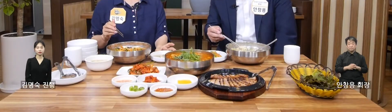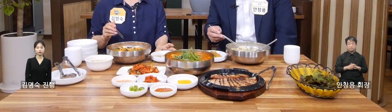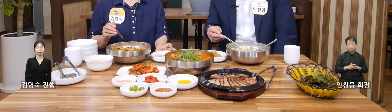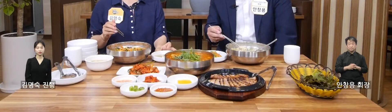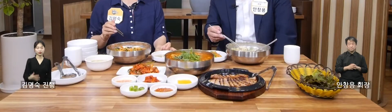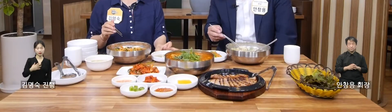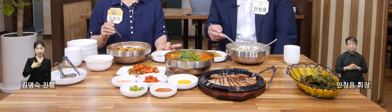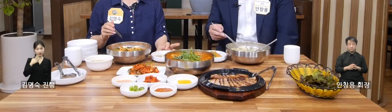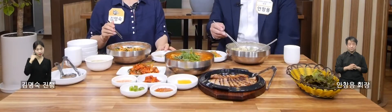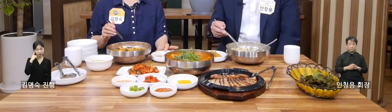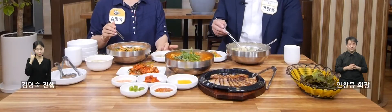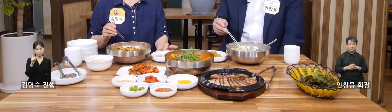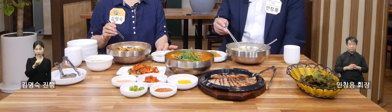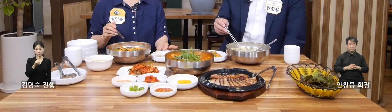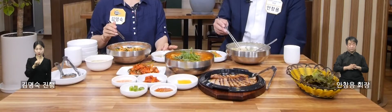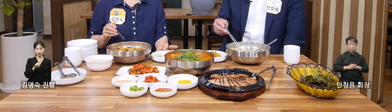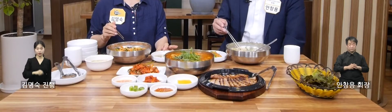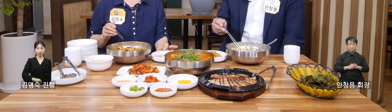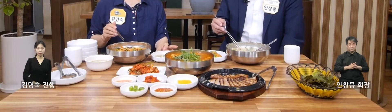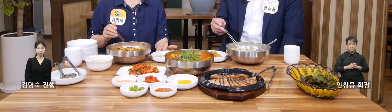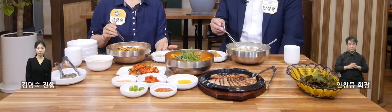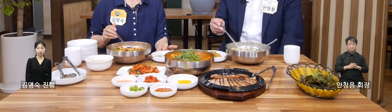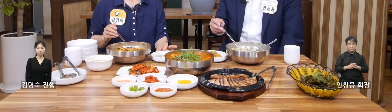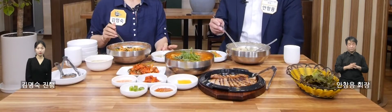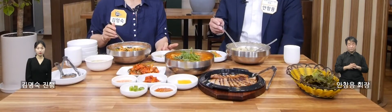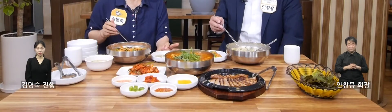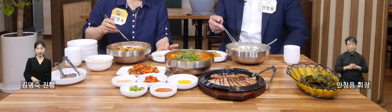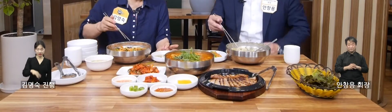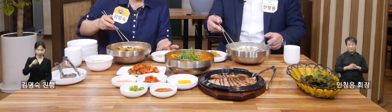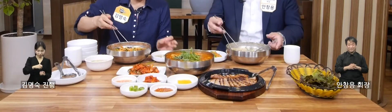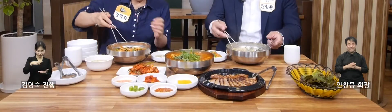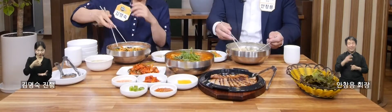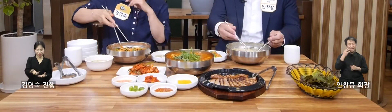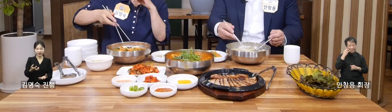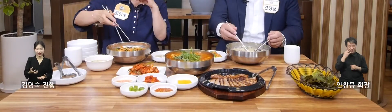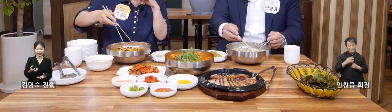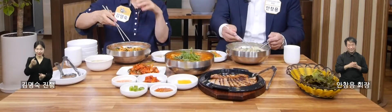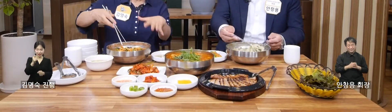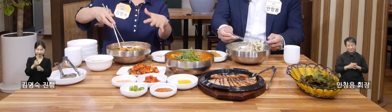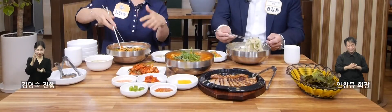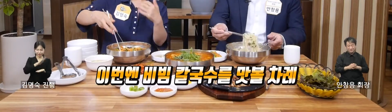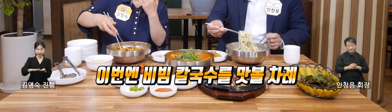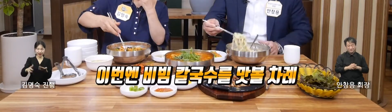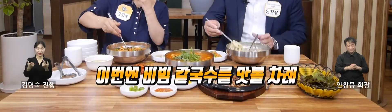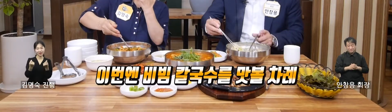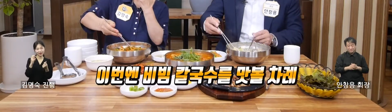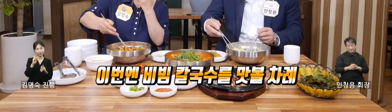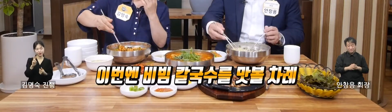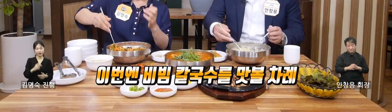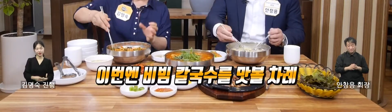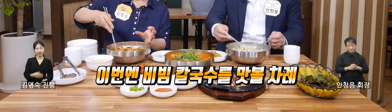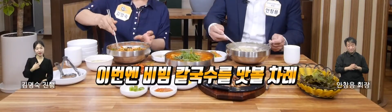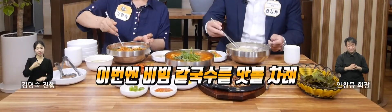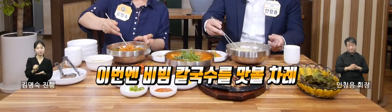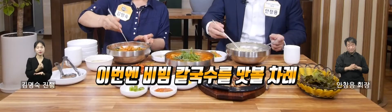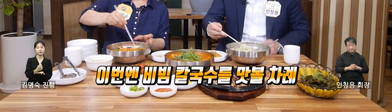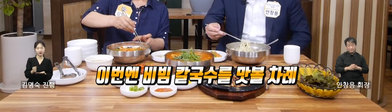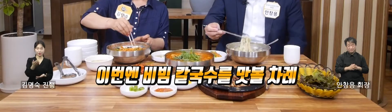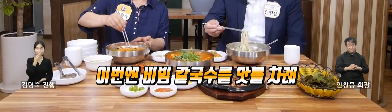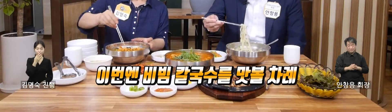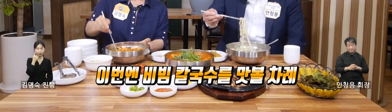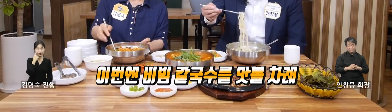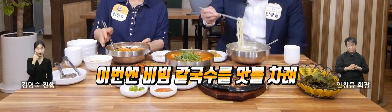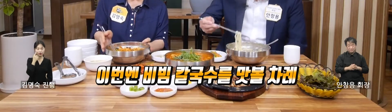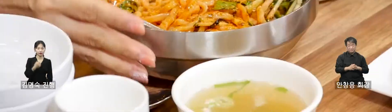제가 생각하기에는 이 불기도 전에 다 먹을 것 같아요. 예. 자, 이제 저는 비빔을 또 먹어보도록